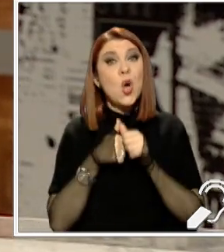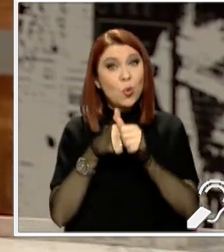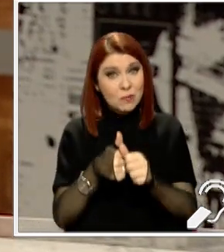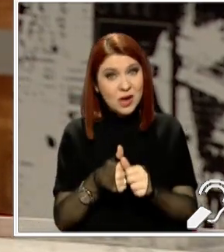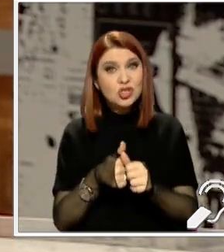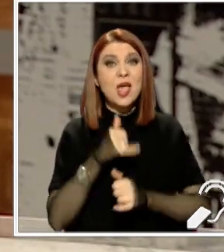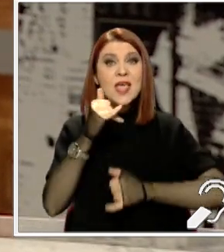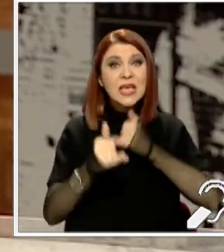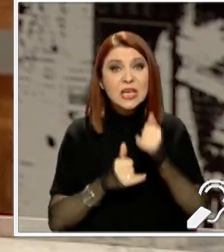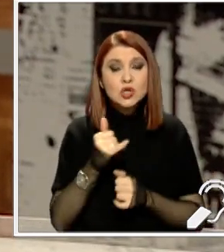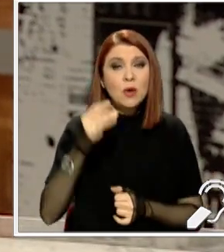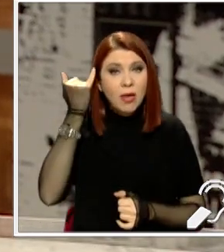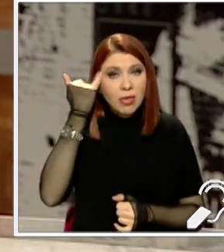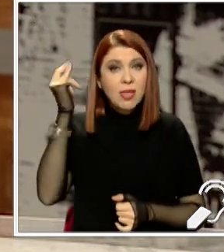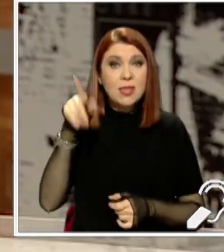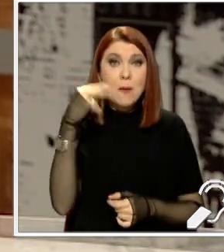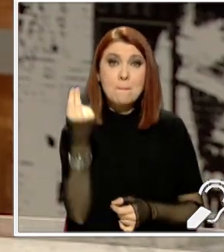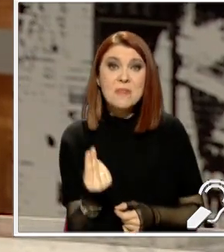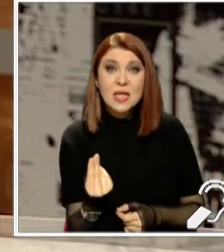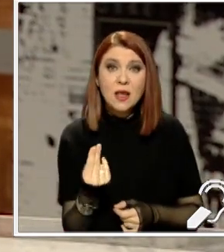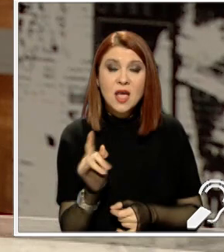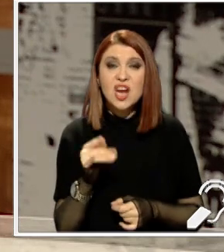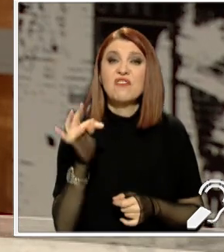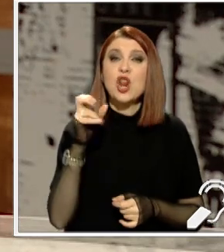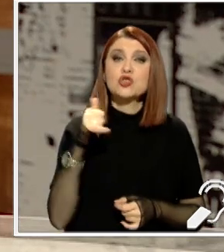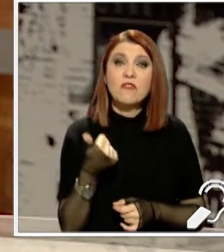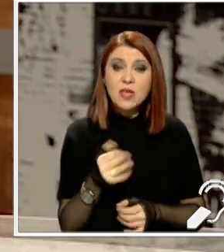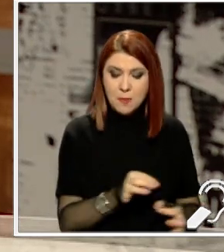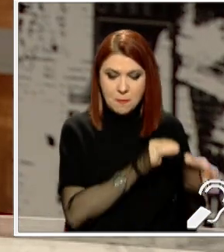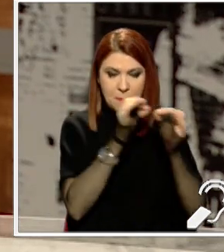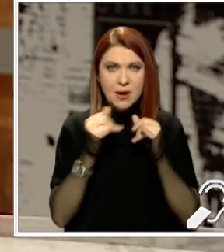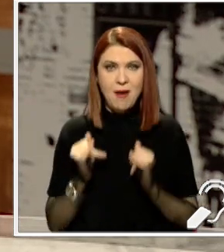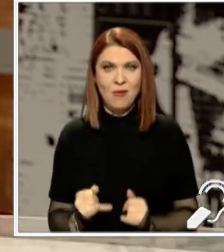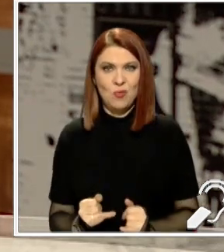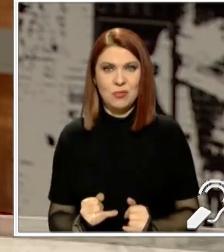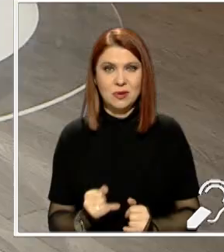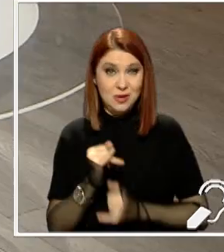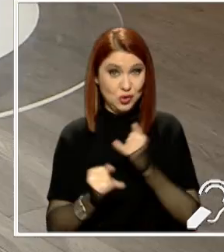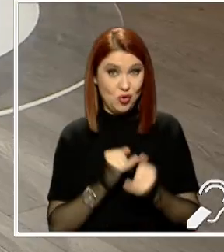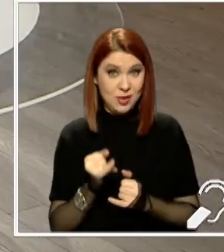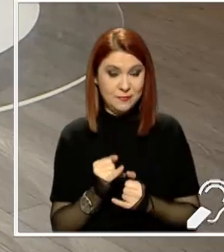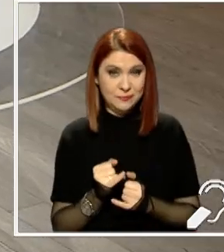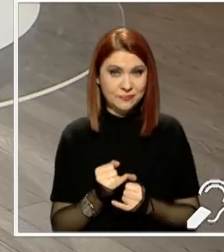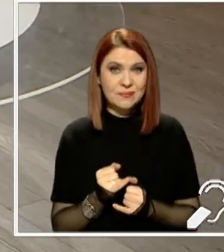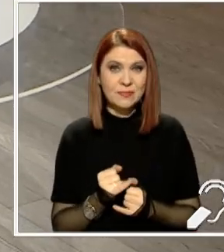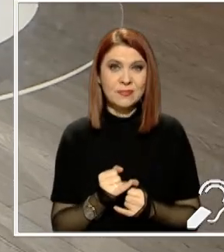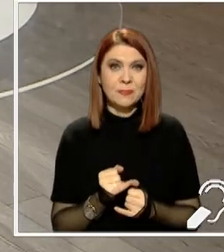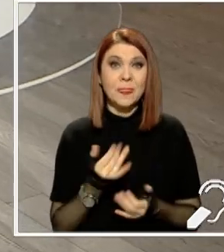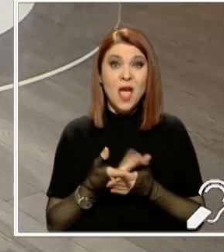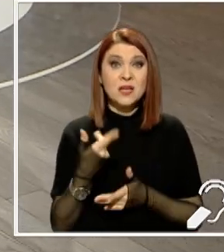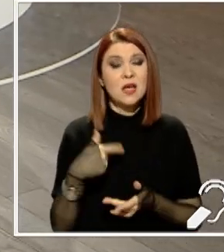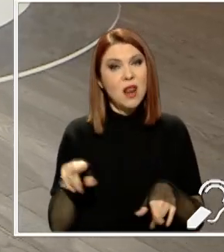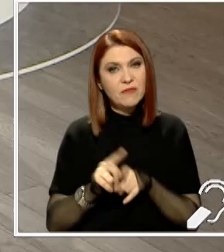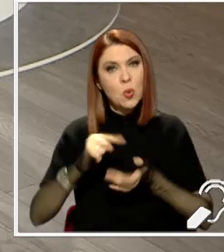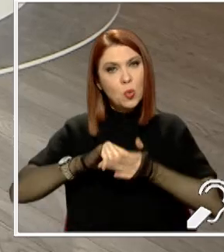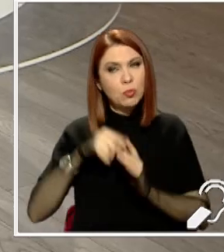urmărește istoria conceptului de bine în filosofie, de la Platon până în contemporaneitate. Și ăsta a fost de asemenea